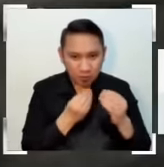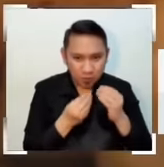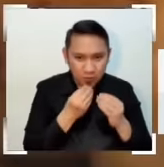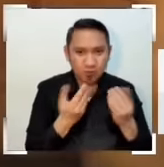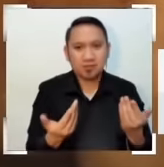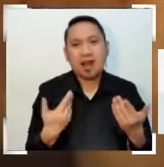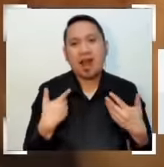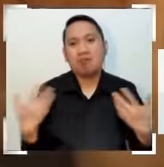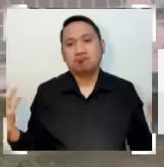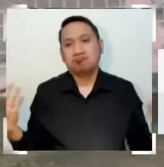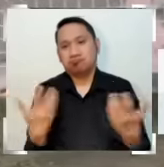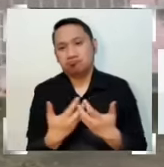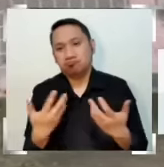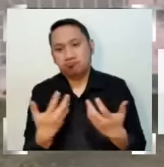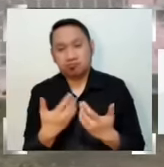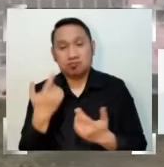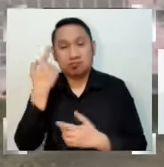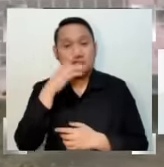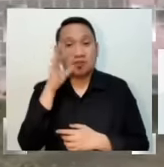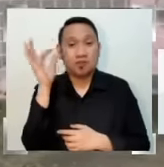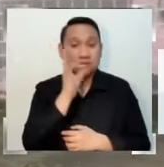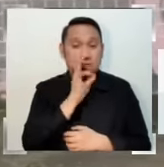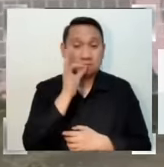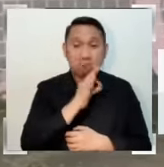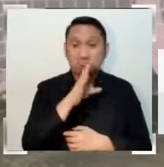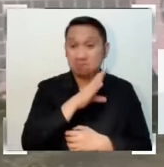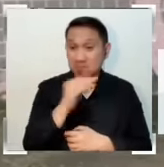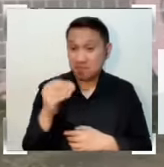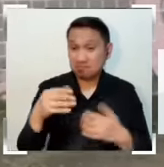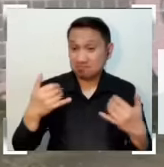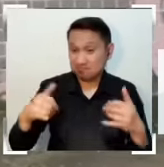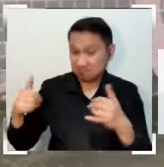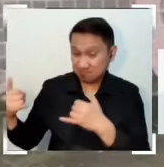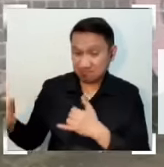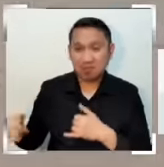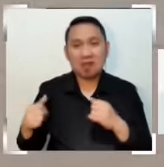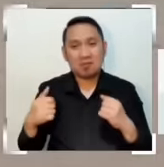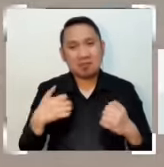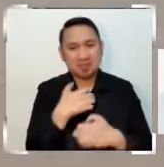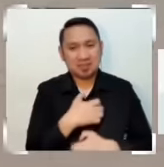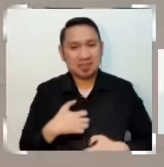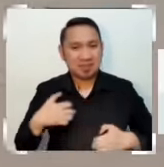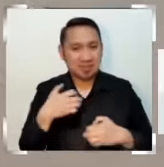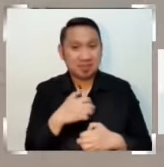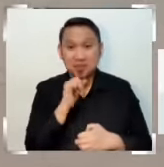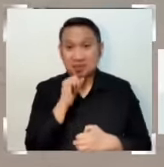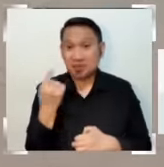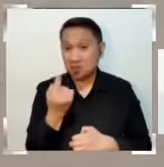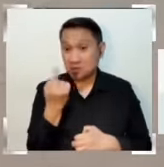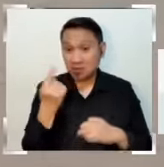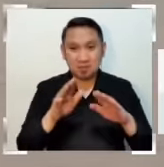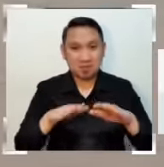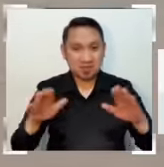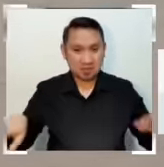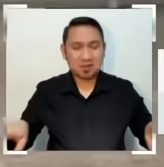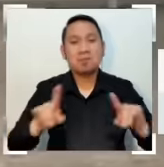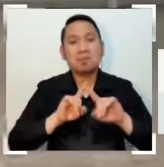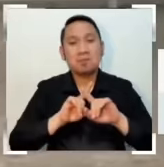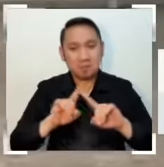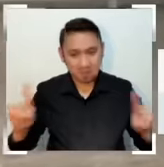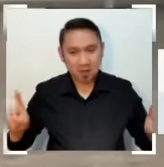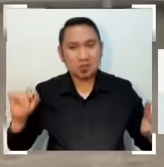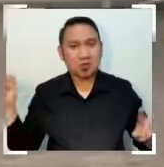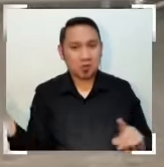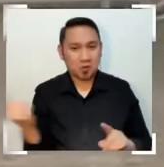sa panlasang Pinoy. At mga palaruan na kaaliwan, hindi lang ng mga bata, kundi ng buong